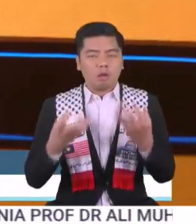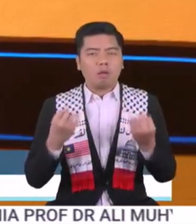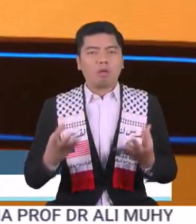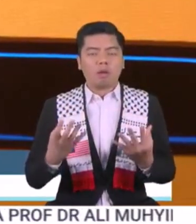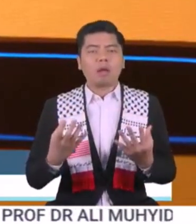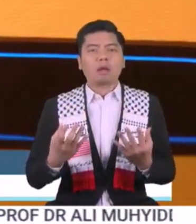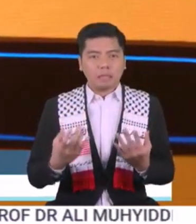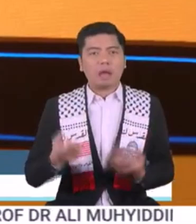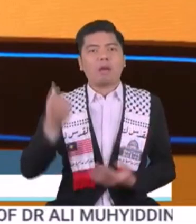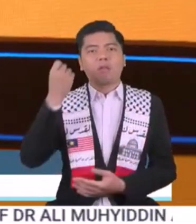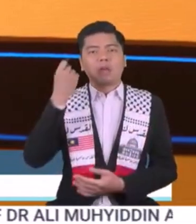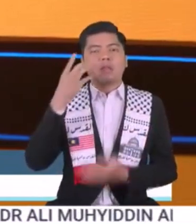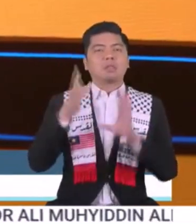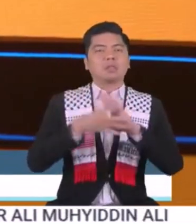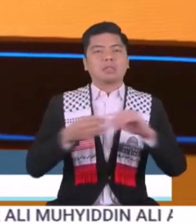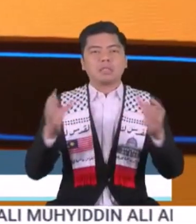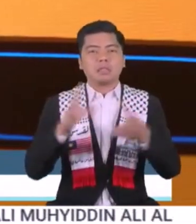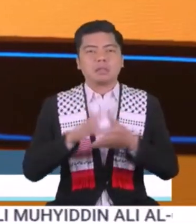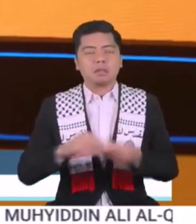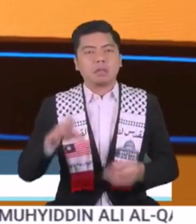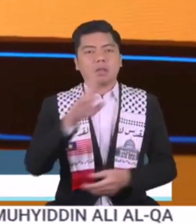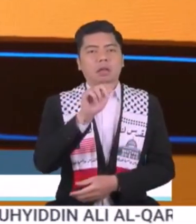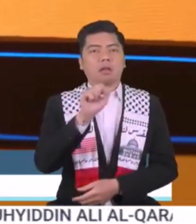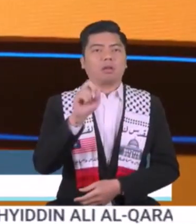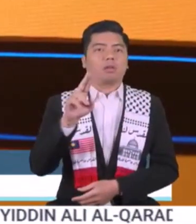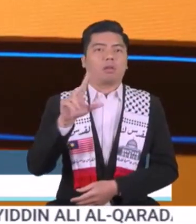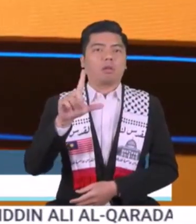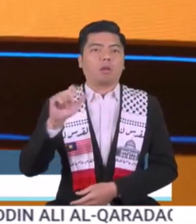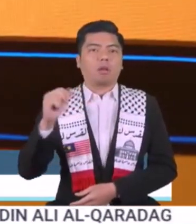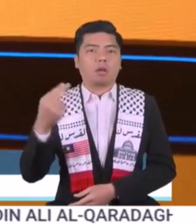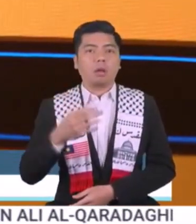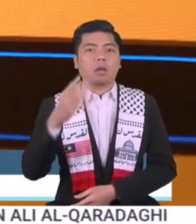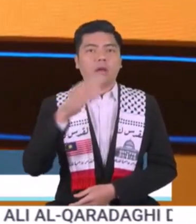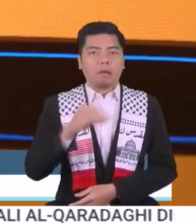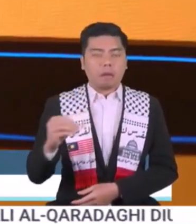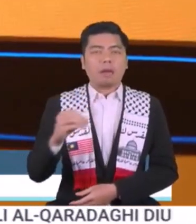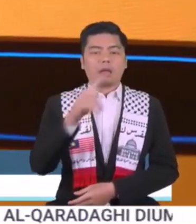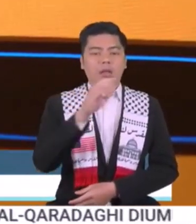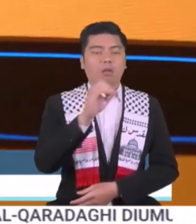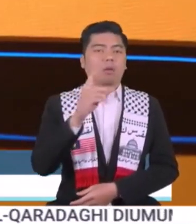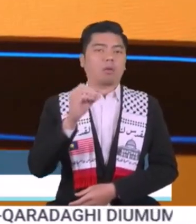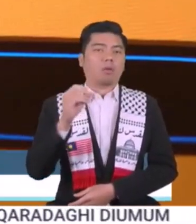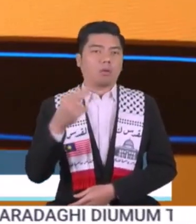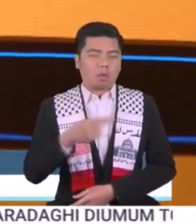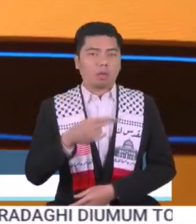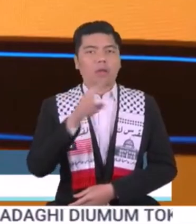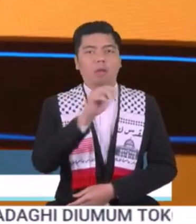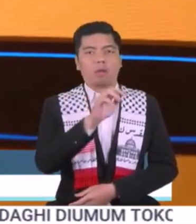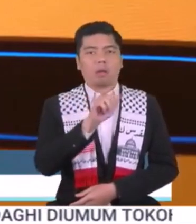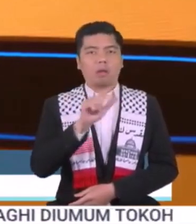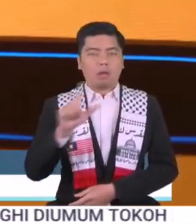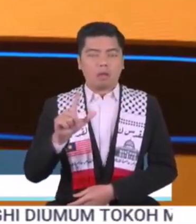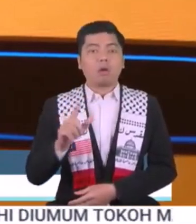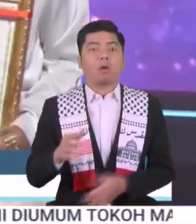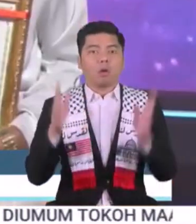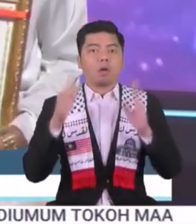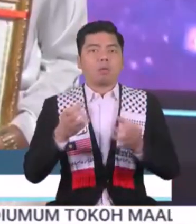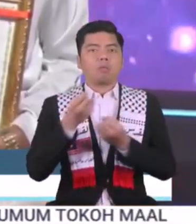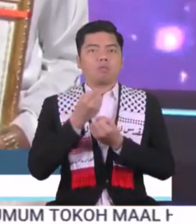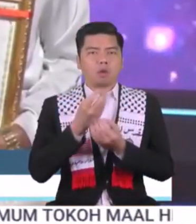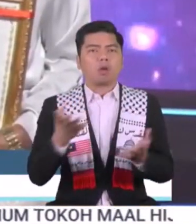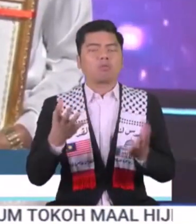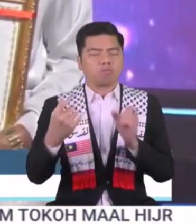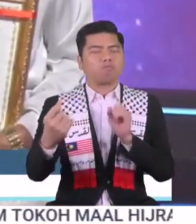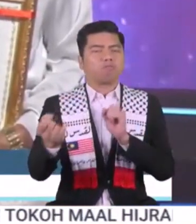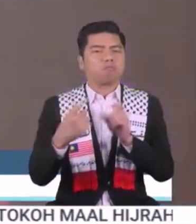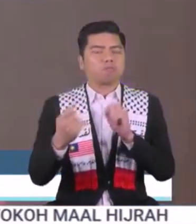kisah penghijrahan Rasulullah sallallahu alaihi wasallam dan kejayaan tokoh Ma'al Hijrah tahun ini. Orang ramai turut memberi respon positif